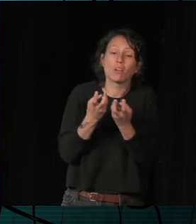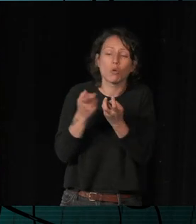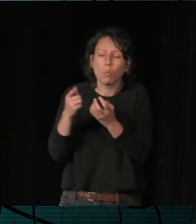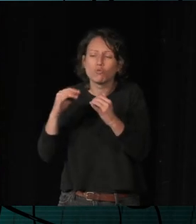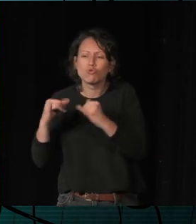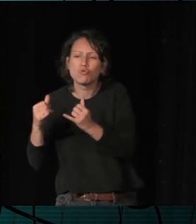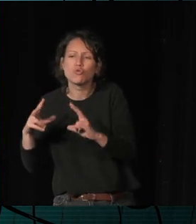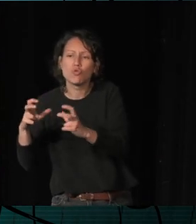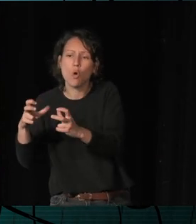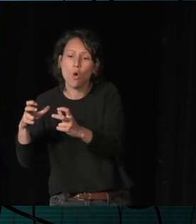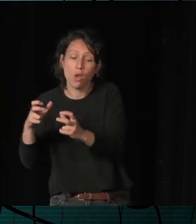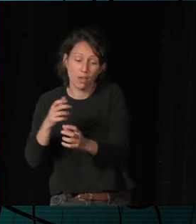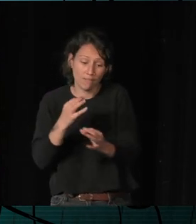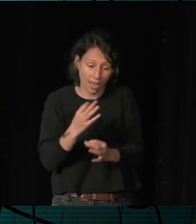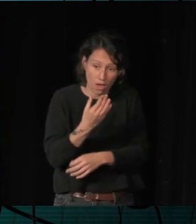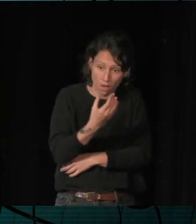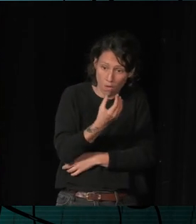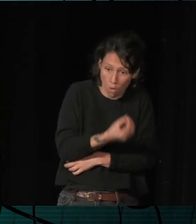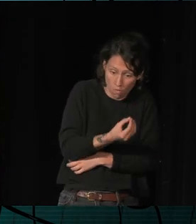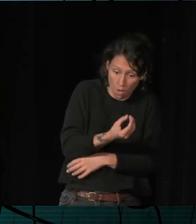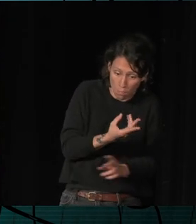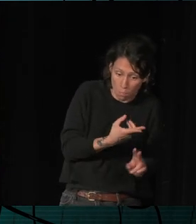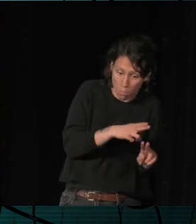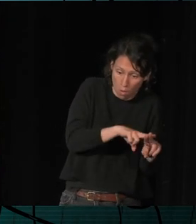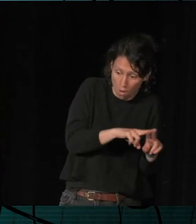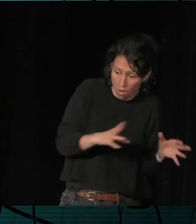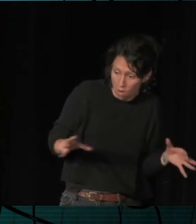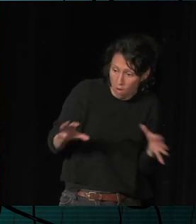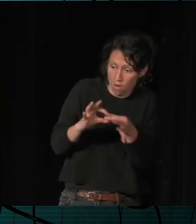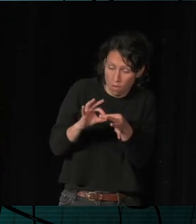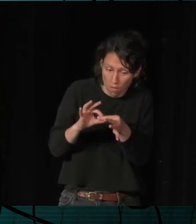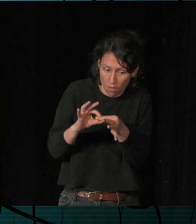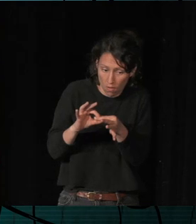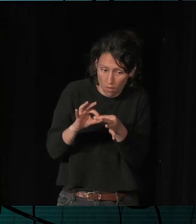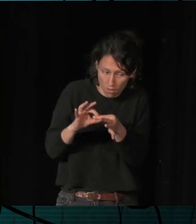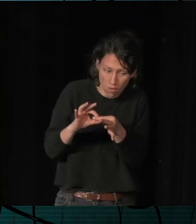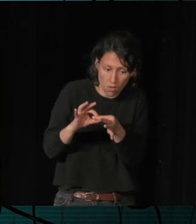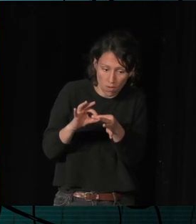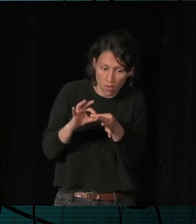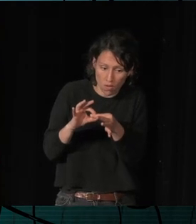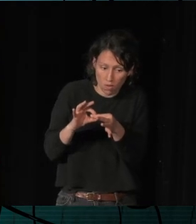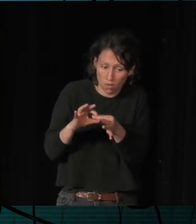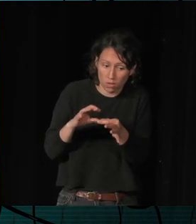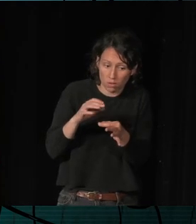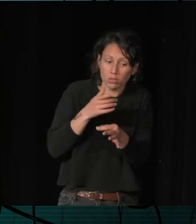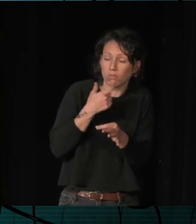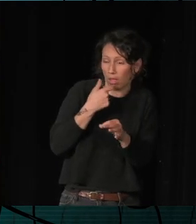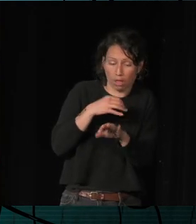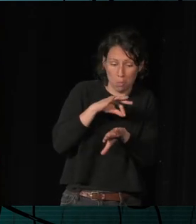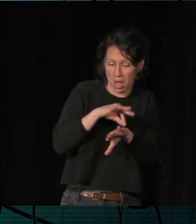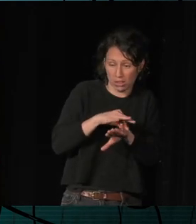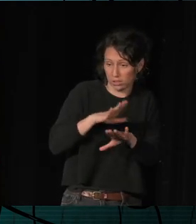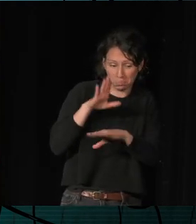exemple à la mort d'un enfant ou à la maladie d'un enfant. Évidemment, il n'y a aucune notion de fun qui est évidemment celle de mise en avant par la